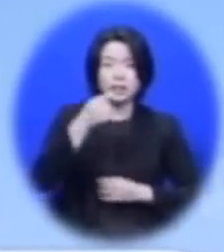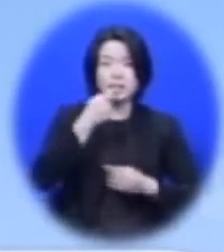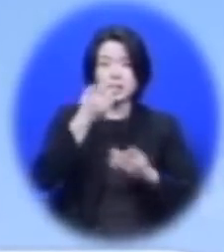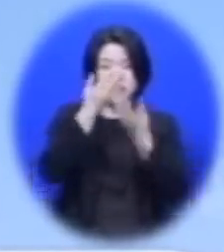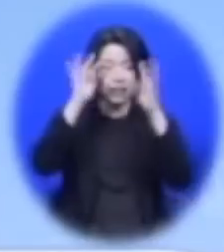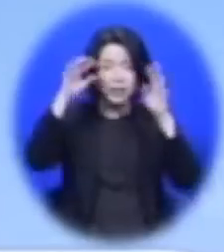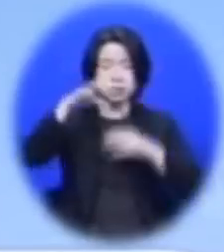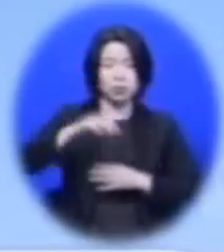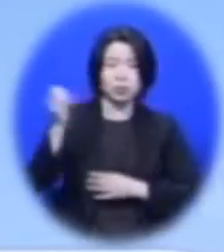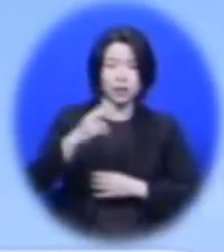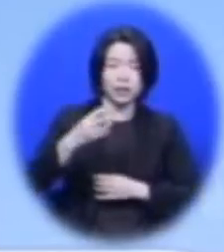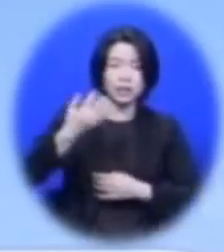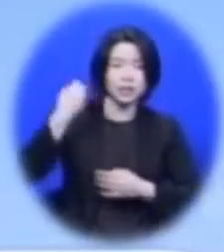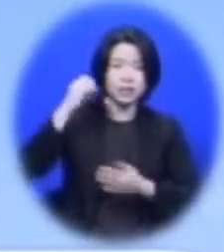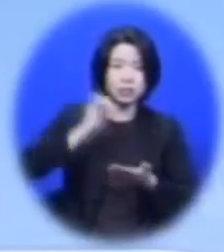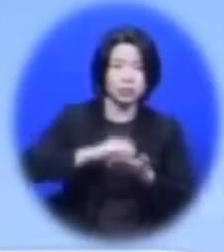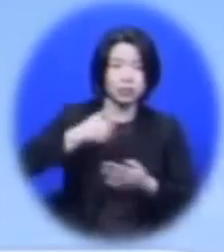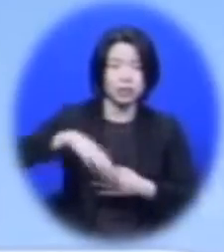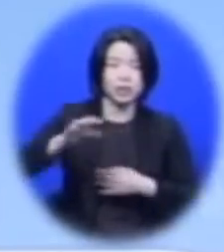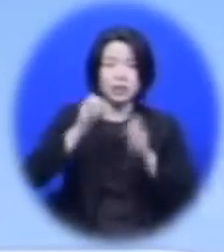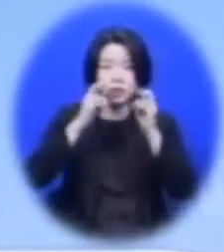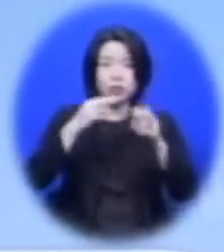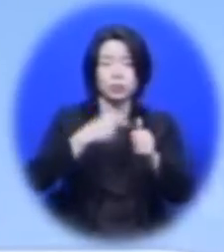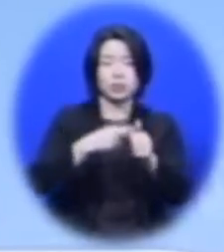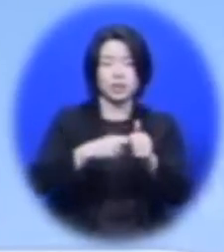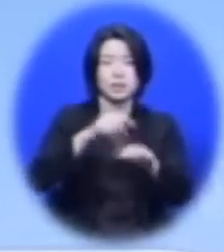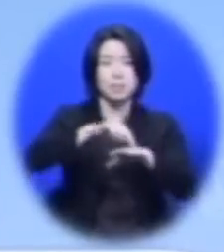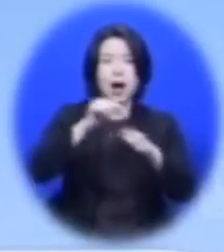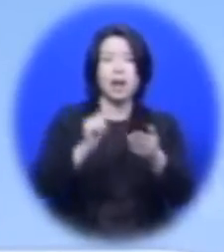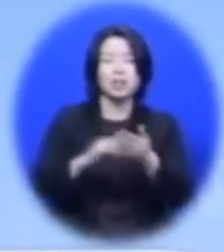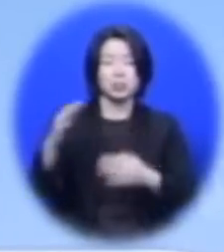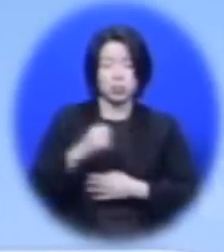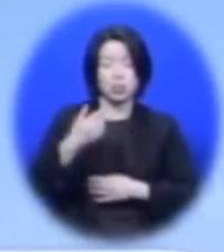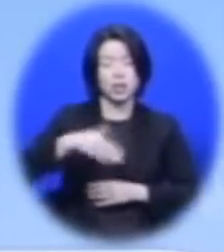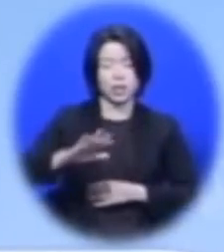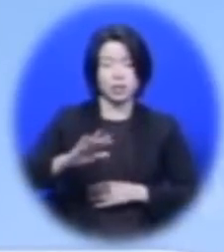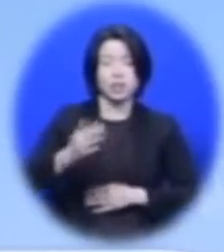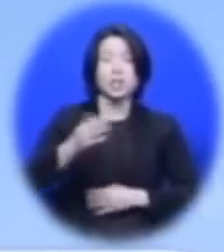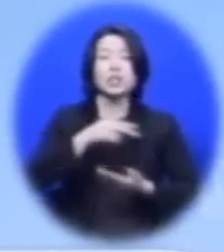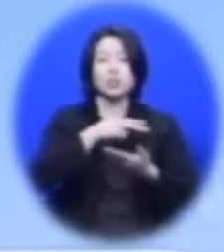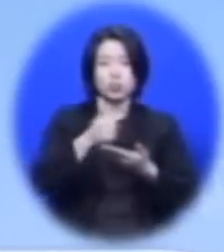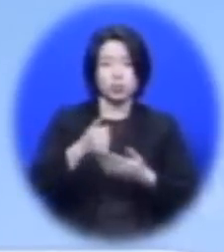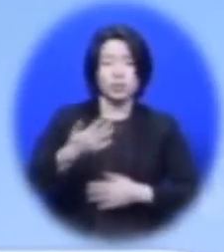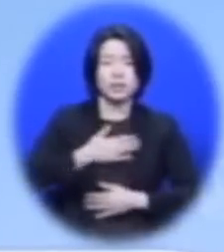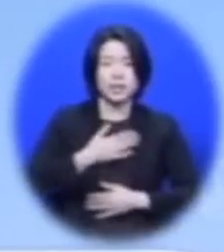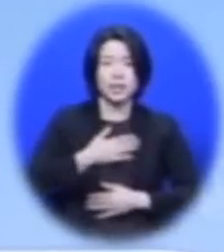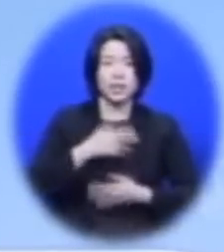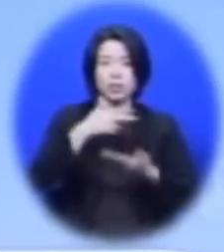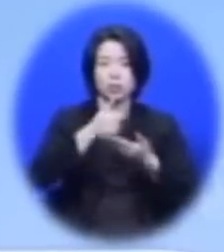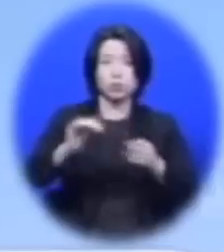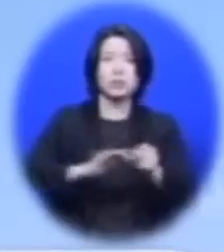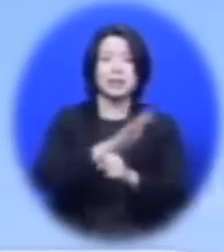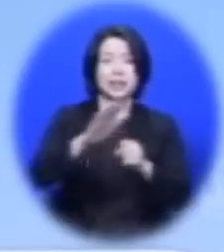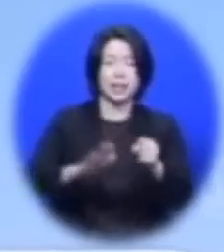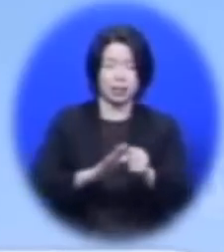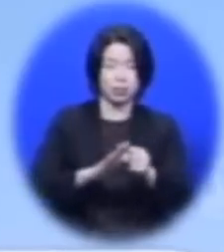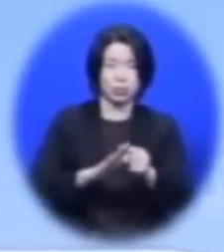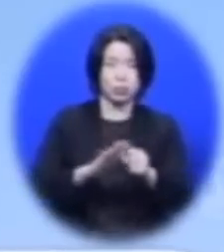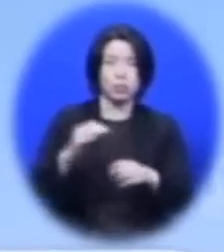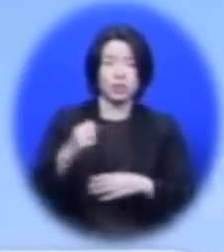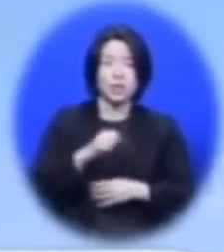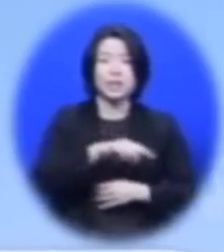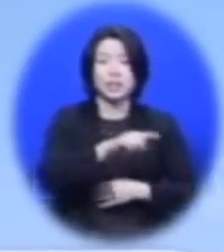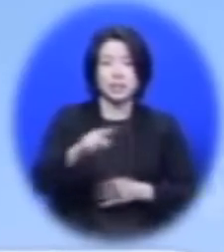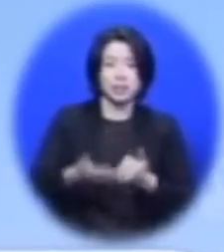다시 돌아가는 선교사님의 심정으로 가야 합니다. 주여, 제가 주님의 사랑으로